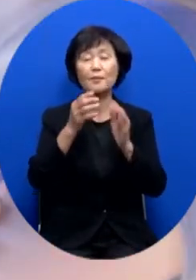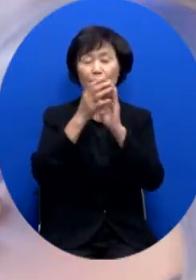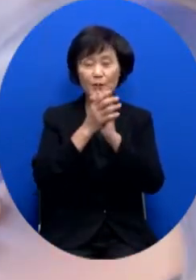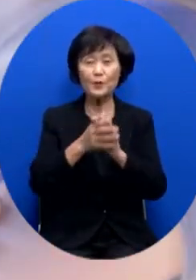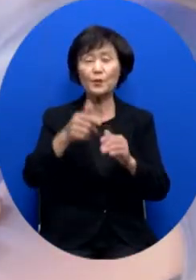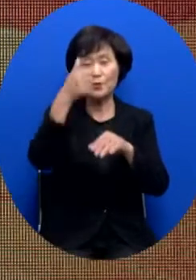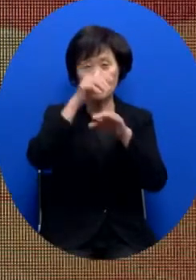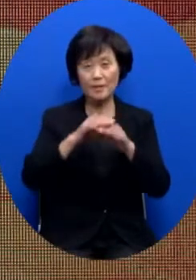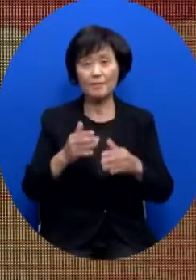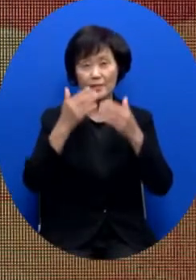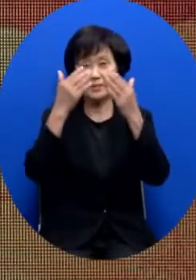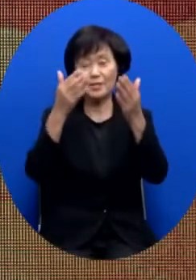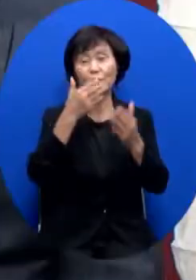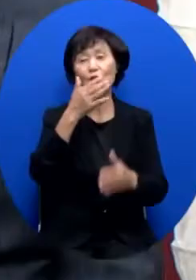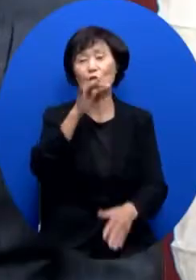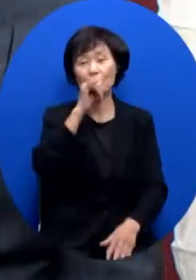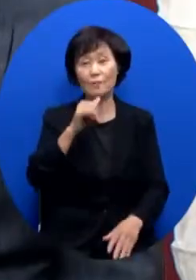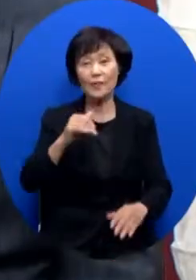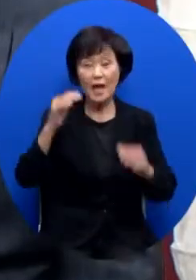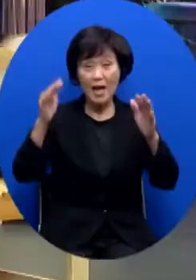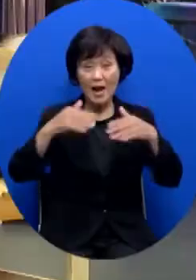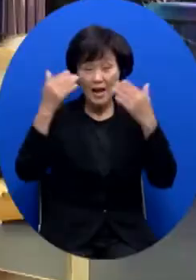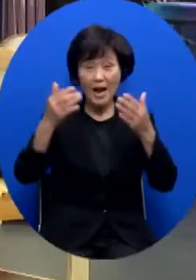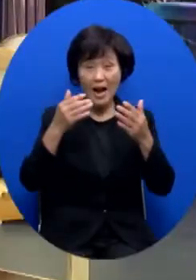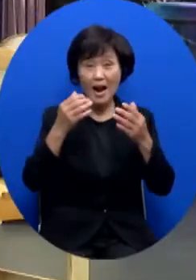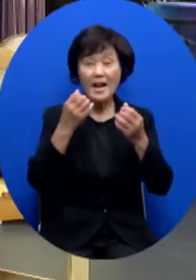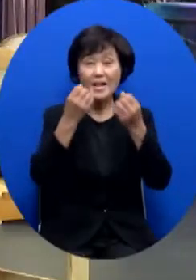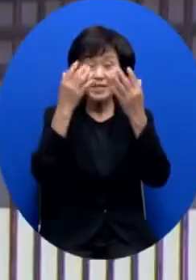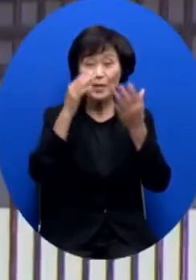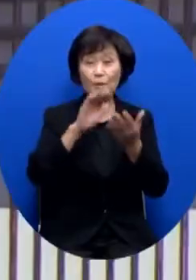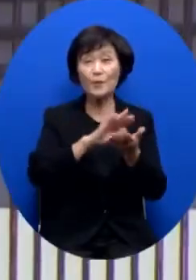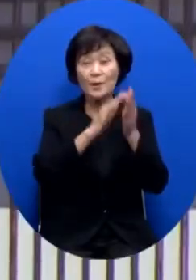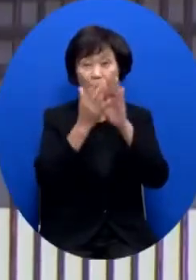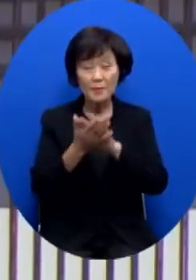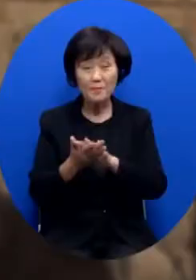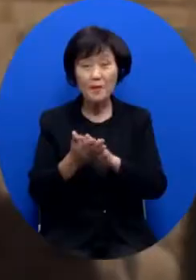있습니다. 가을 개편으로 새로 단장한 CTS 기독교 TV,